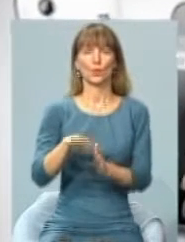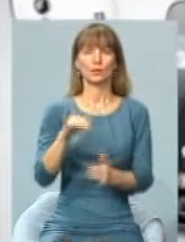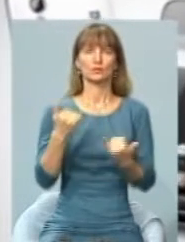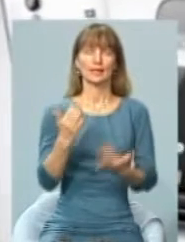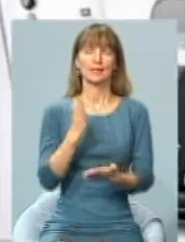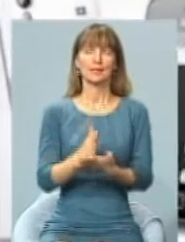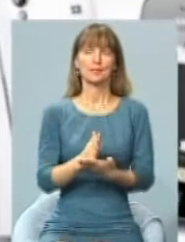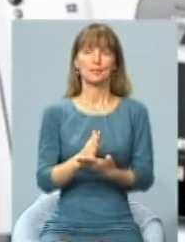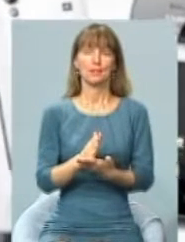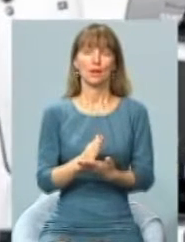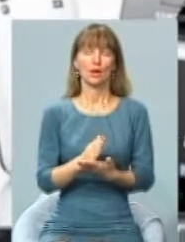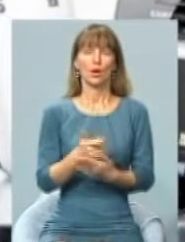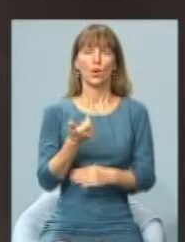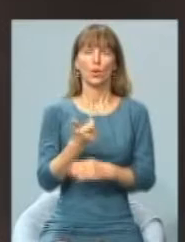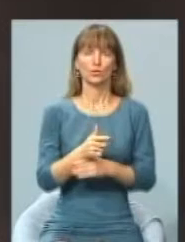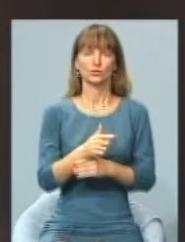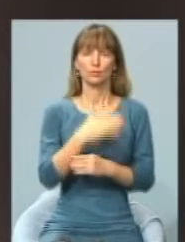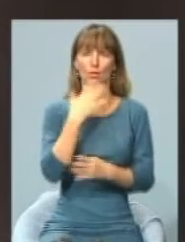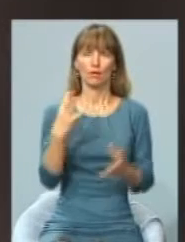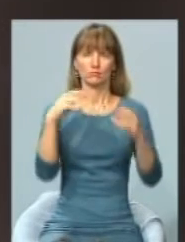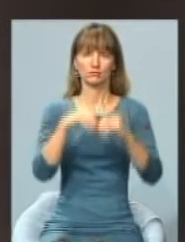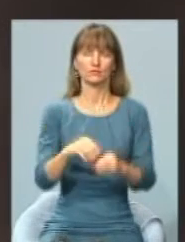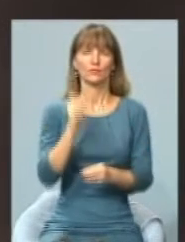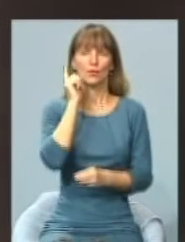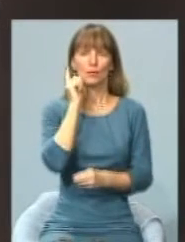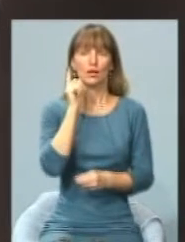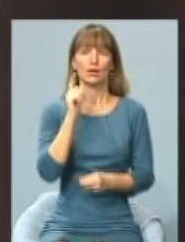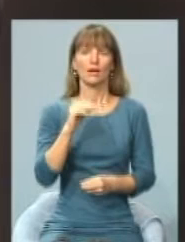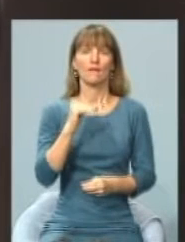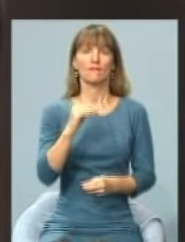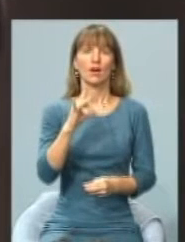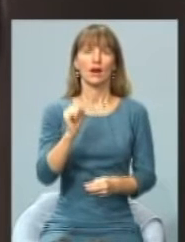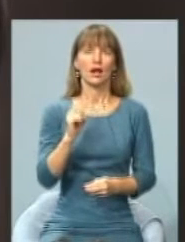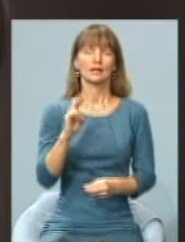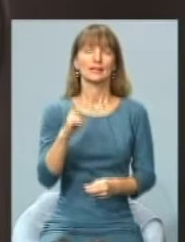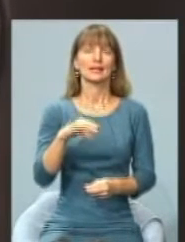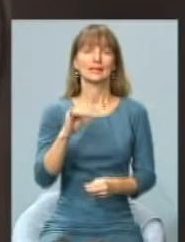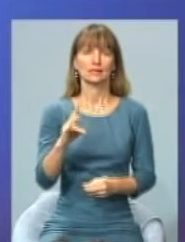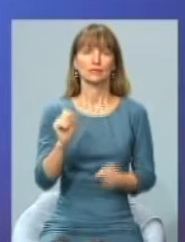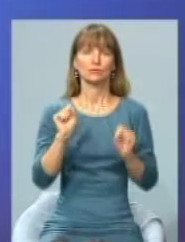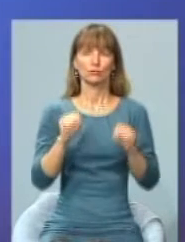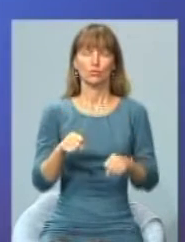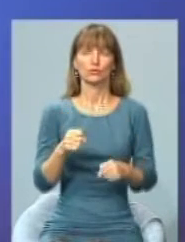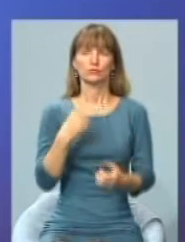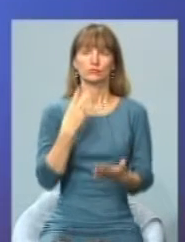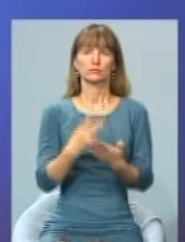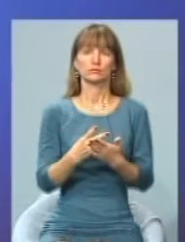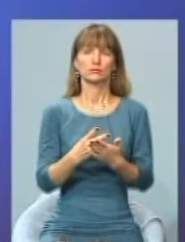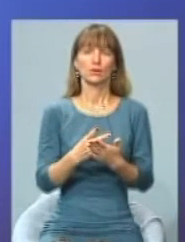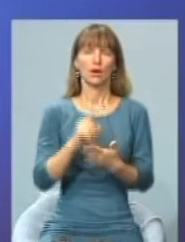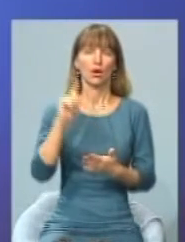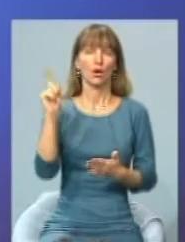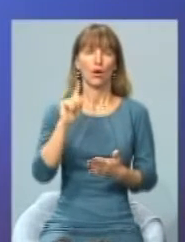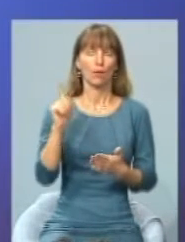маємо мультифункціональний гаджет. Серед винаходів Бенджаміна Франкліна можна виділити громовідвід. Завдяки цьому